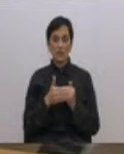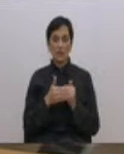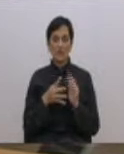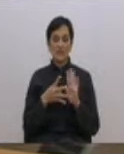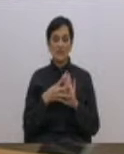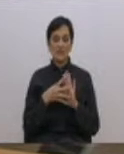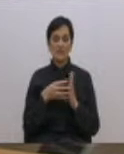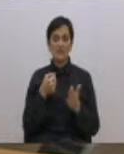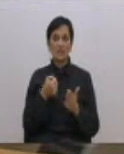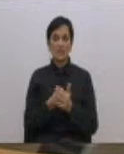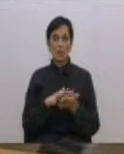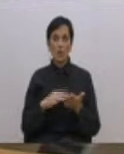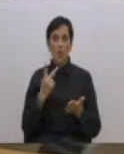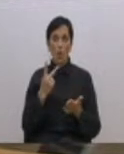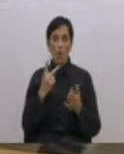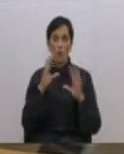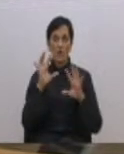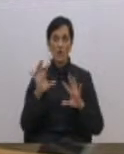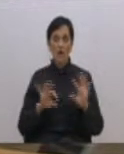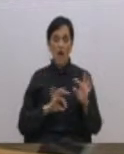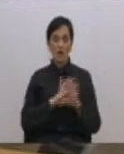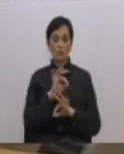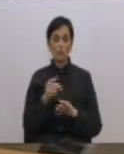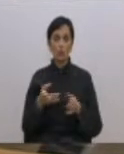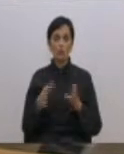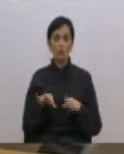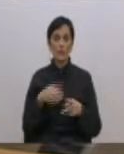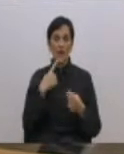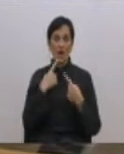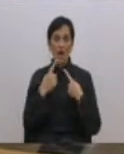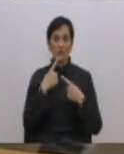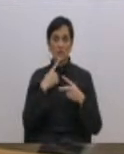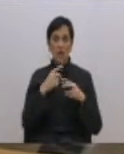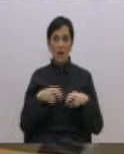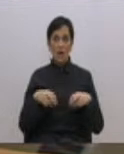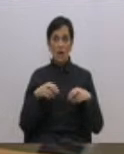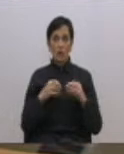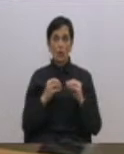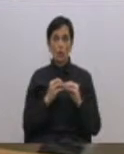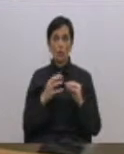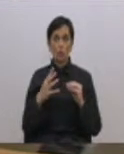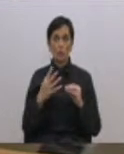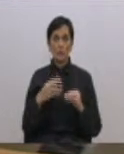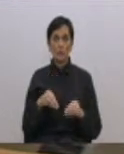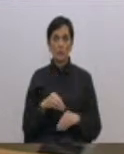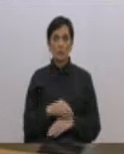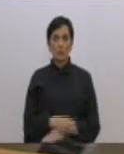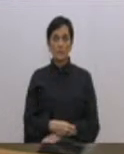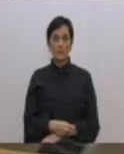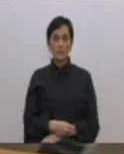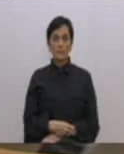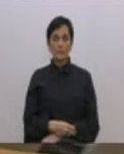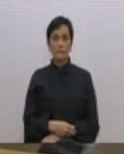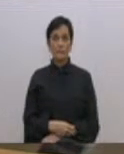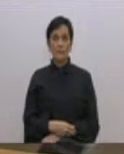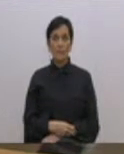საათამდე გავაგრძელოთ ორი კანონი რჩება ჩვენ განსახილველი. 15 წუთი.